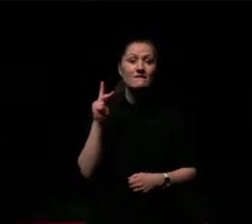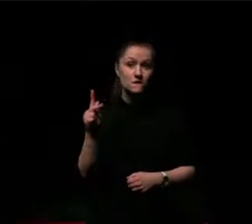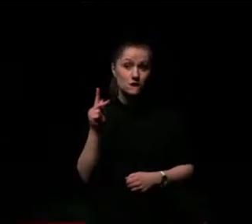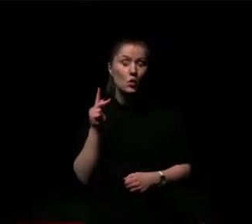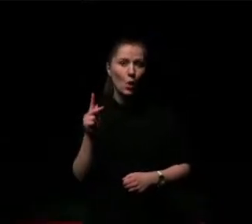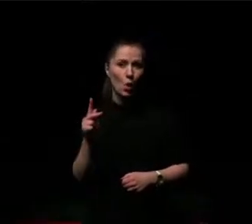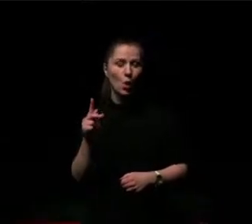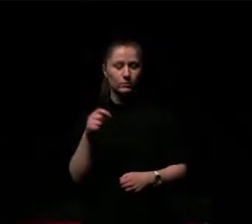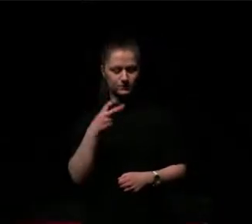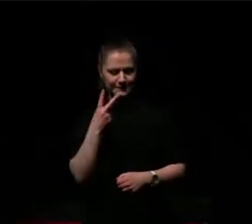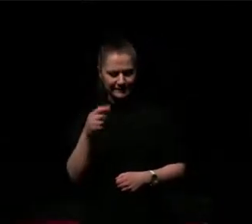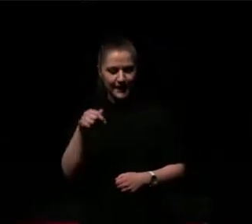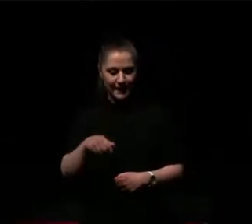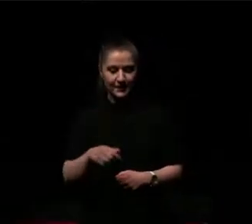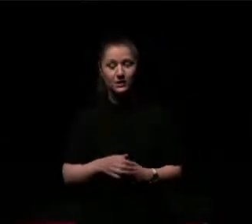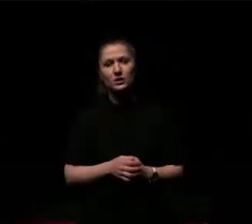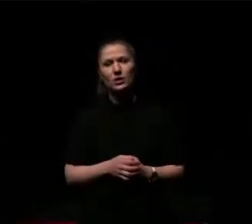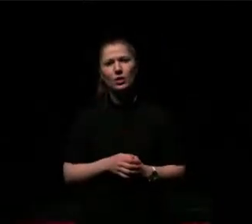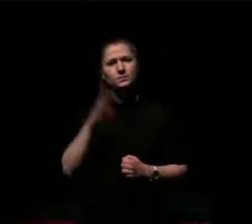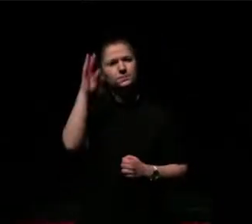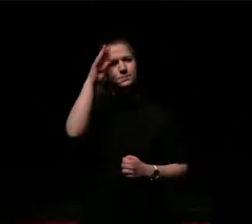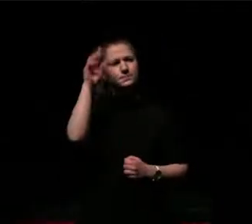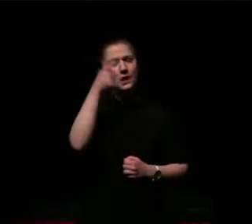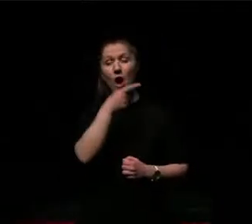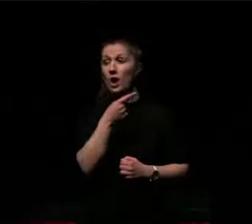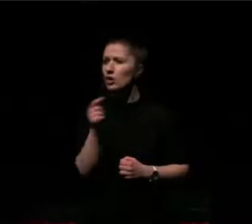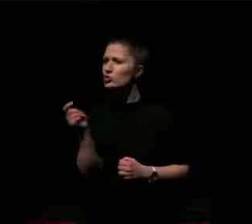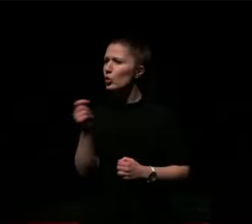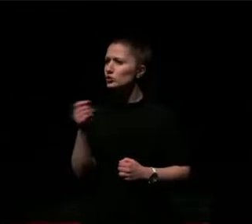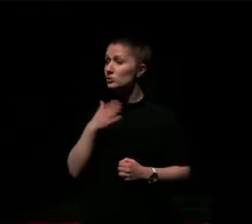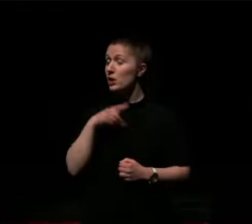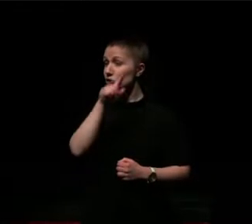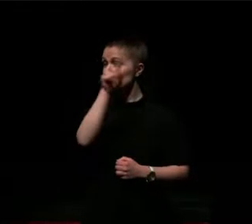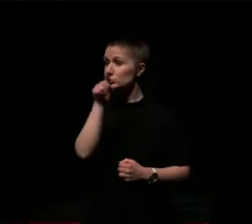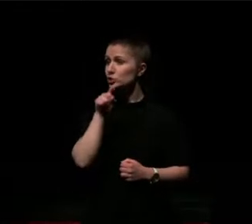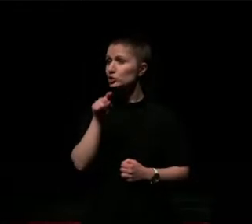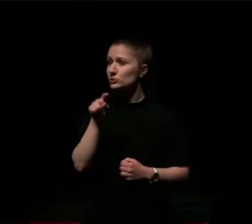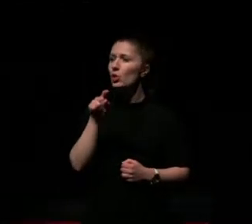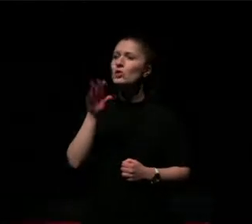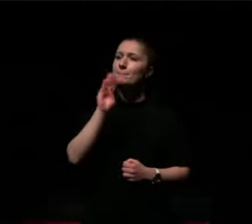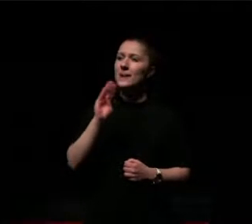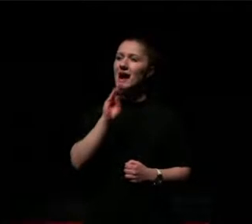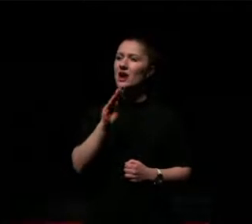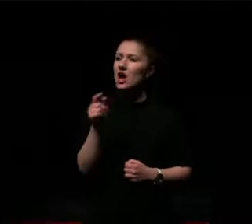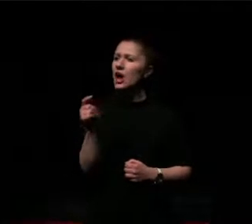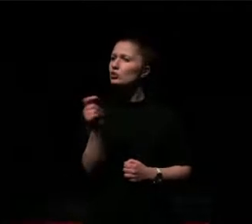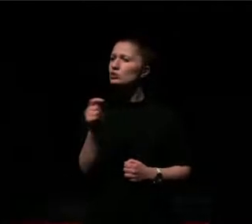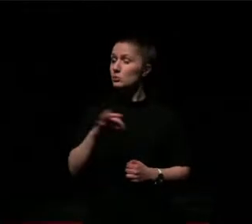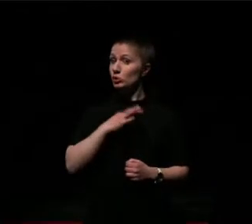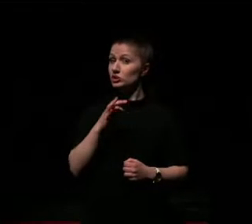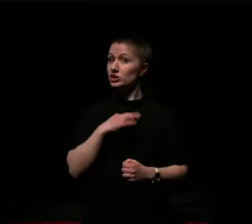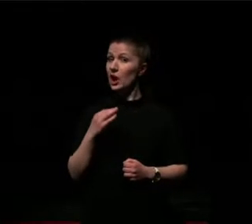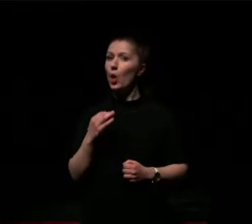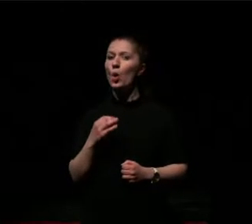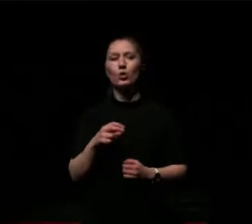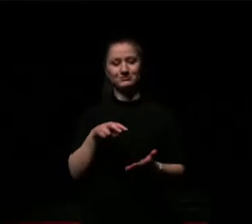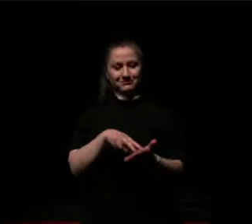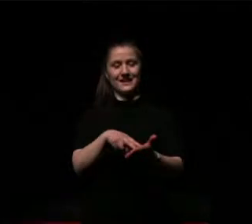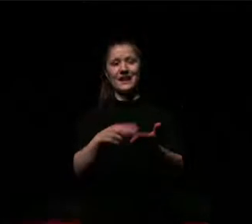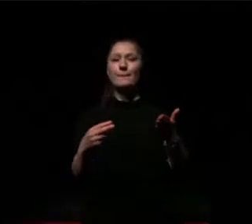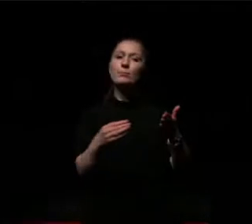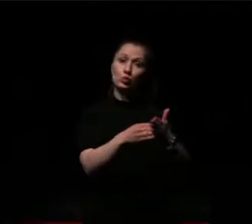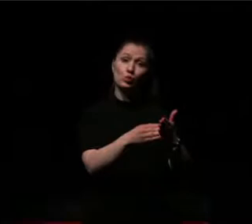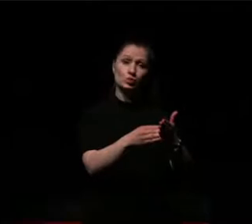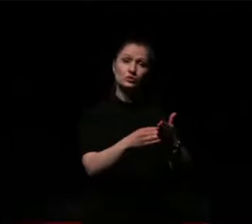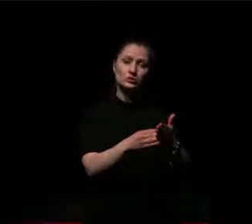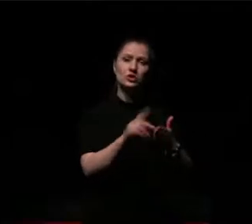her. Da lurer jeg på om det noen som har spørsmål til Bernhard, eller om det noen som ønsker å stille imot. Siden vi har med